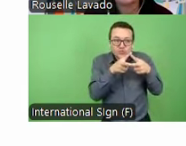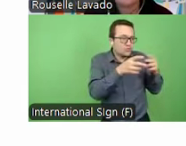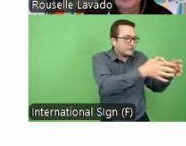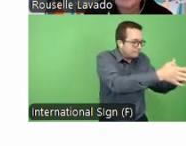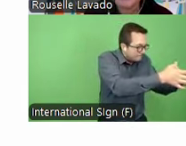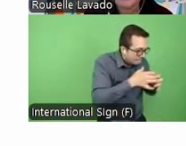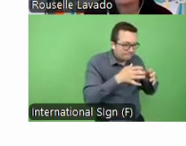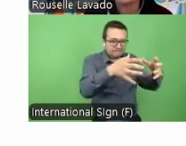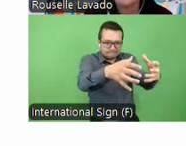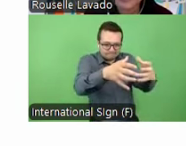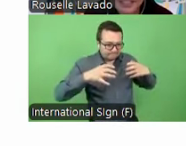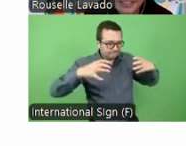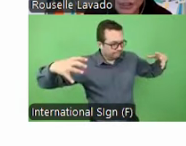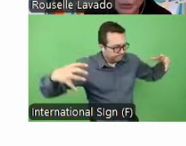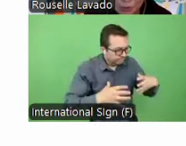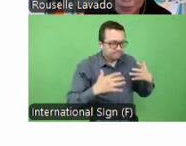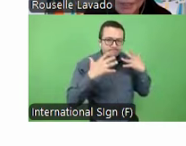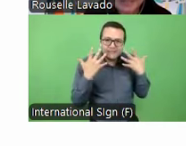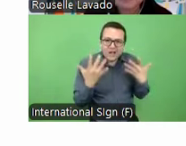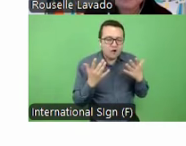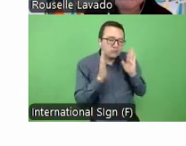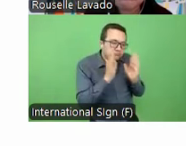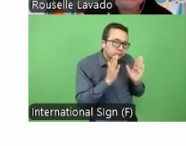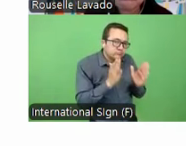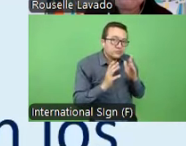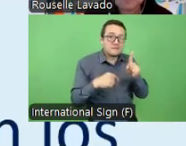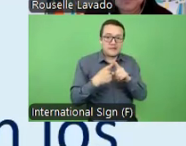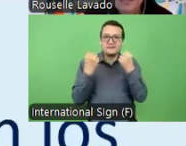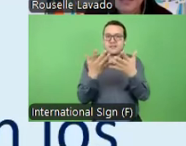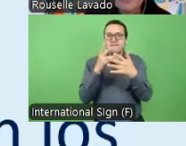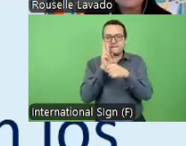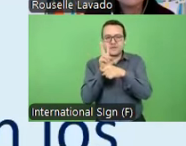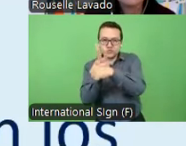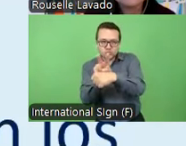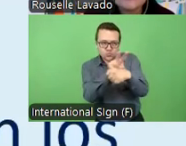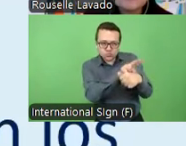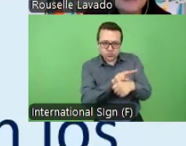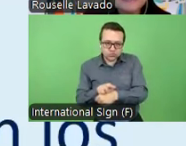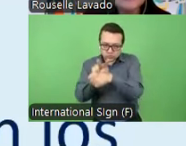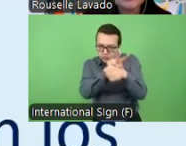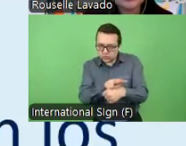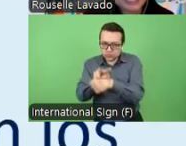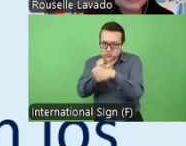des outils pour surveiller ces effets parmi les groupes défavorisés.